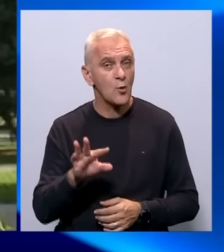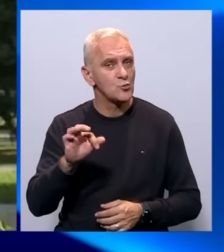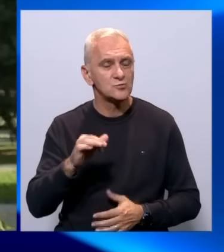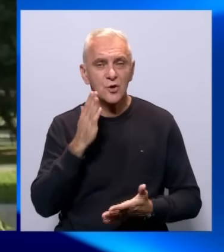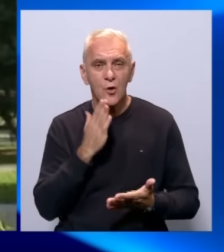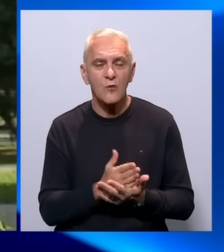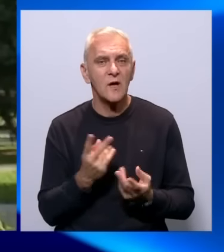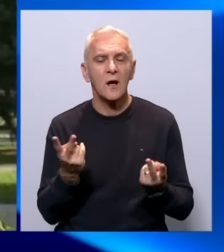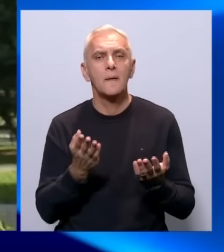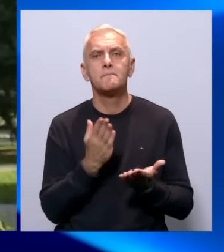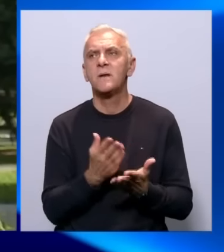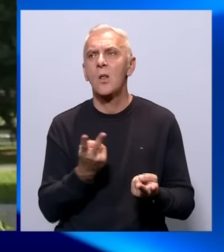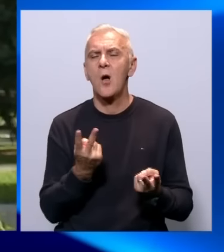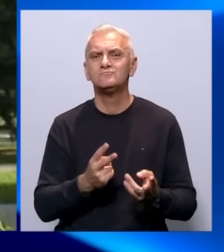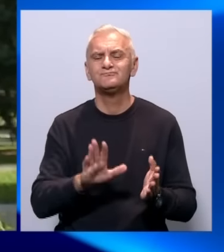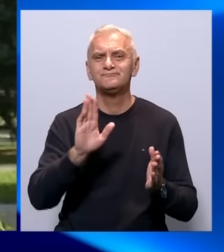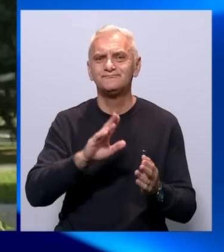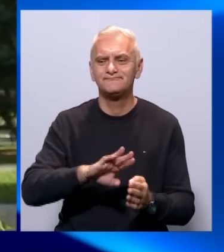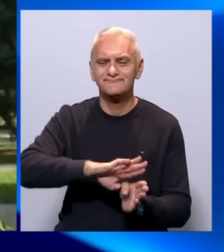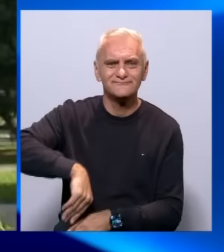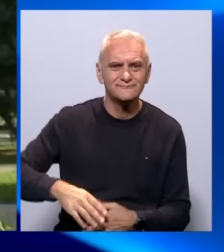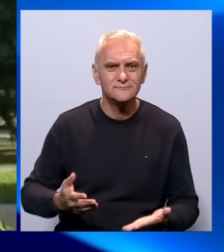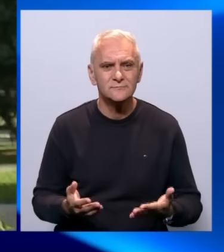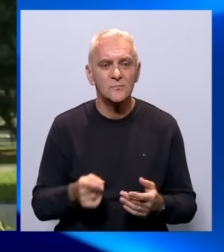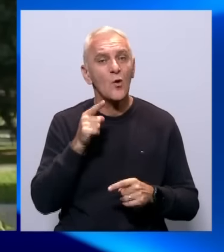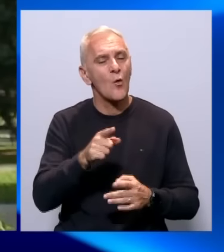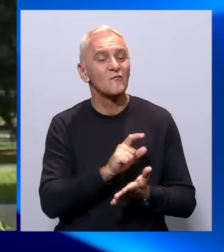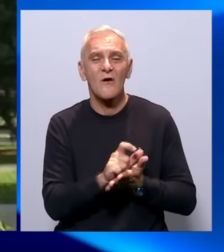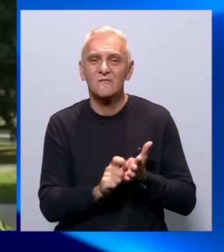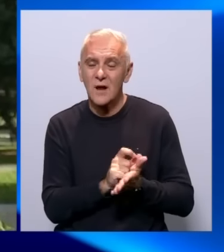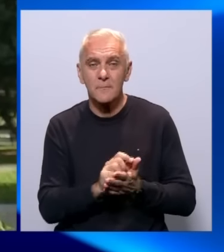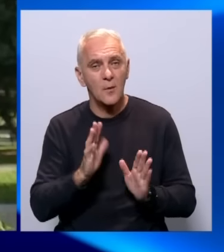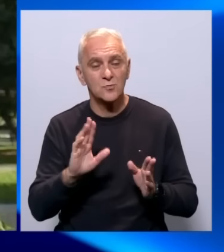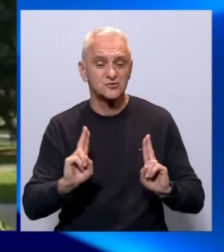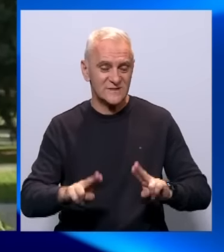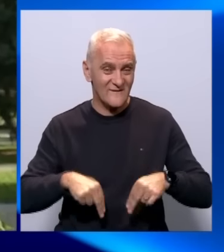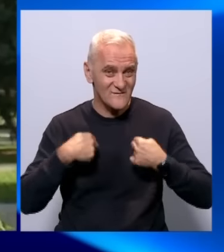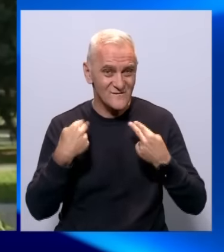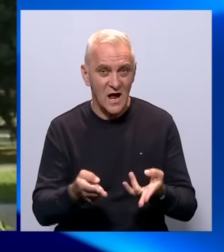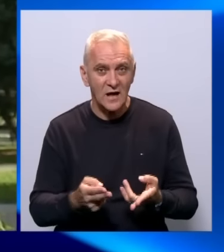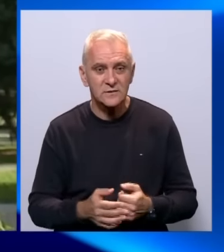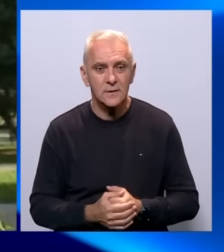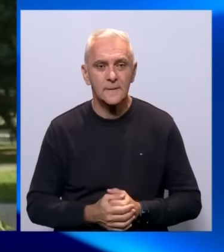bila zakinuta. Zato je možda evo i vrijeme da se vrati ta